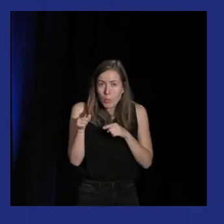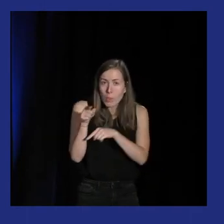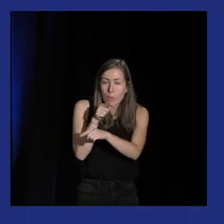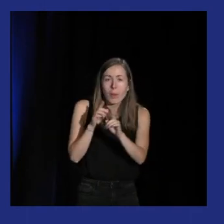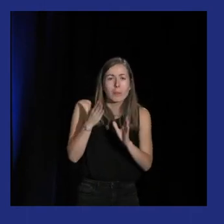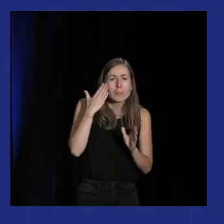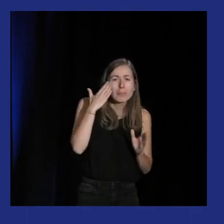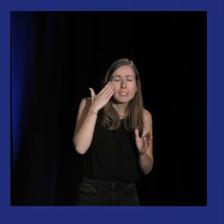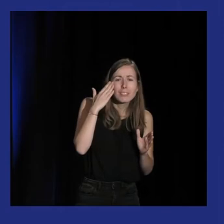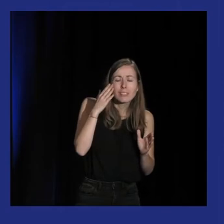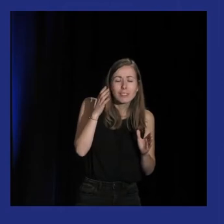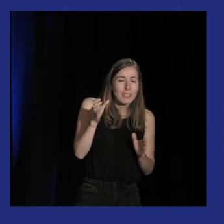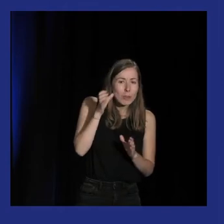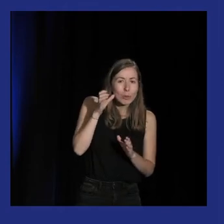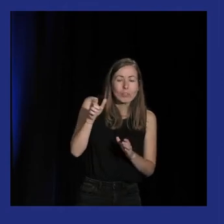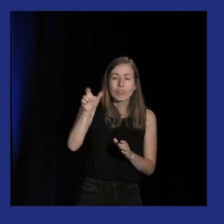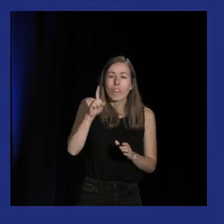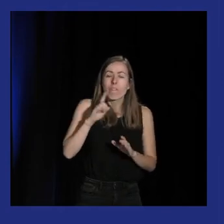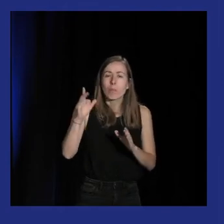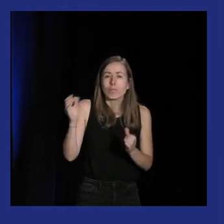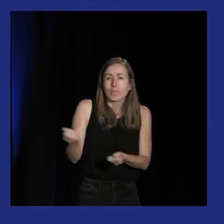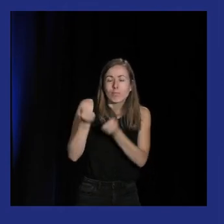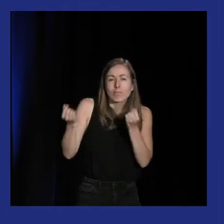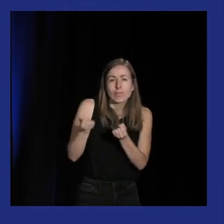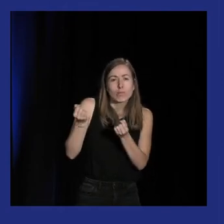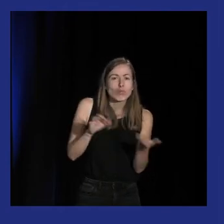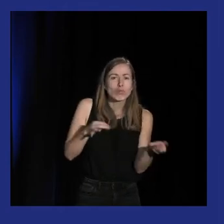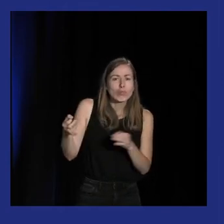si vous écoutez Radio France qui est une animatrice assez